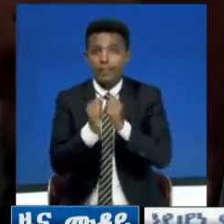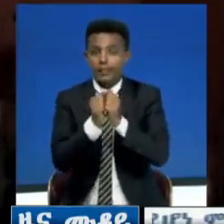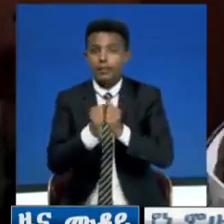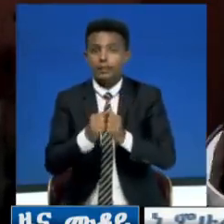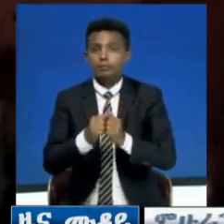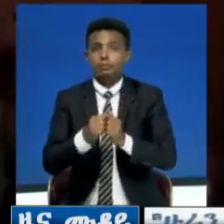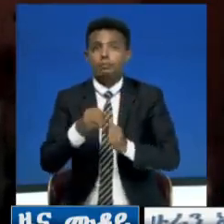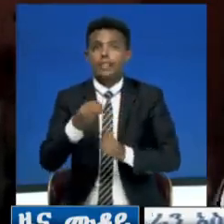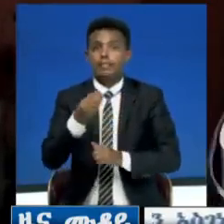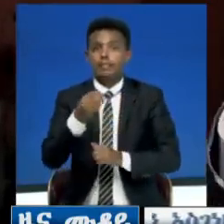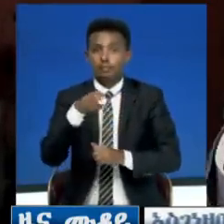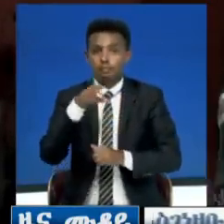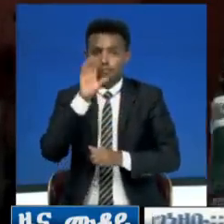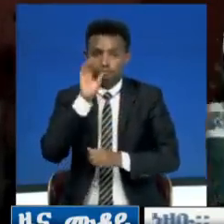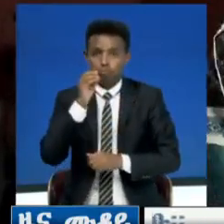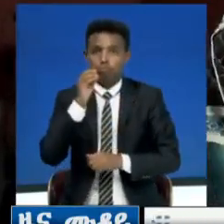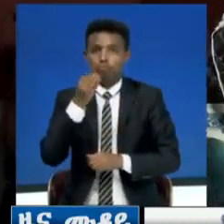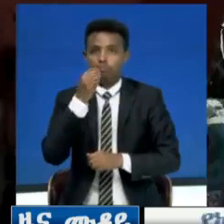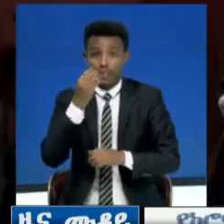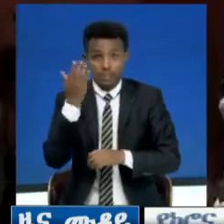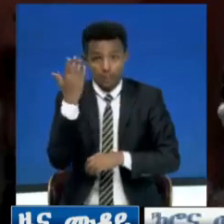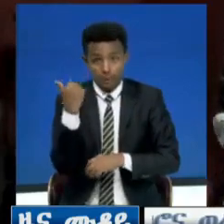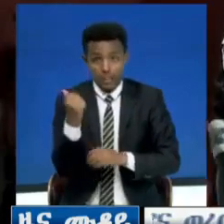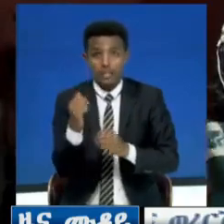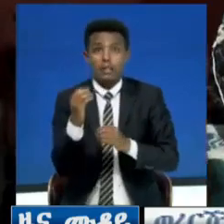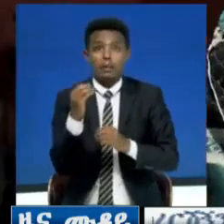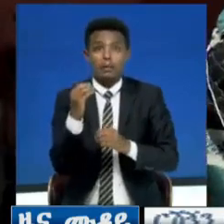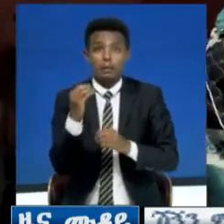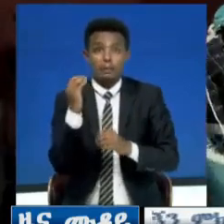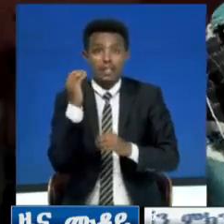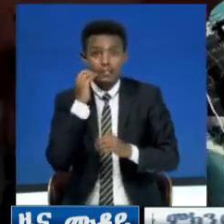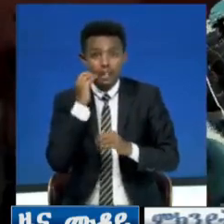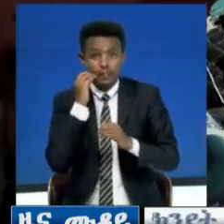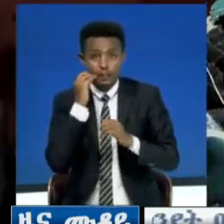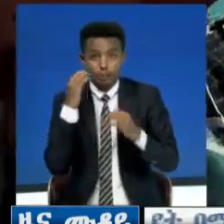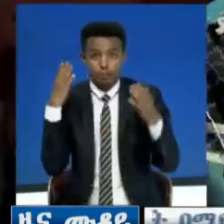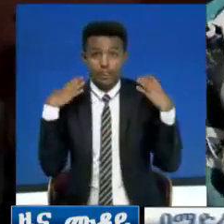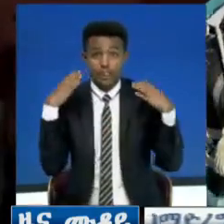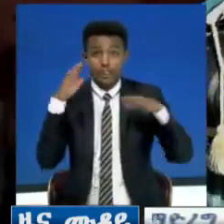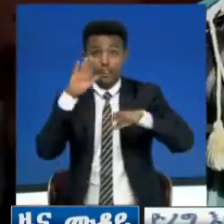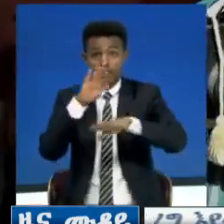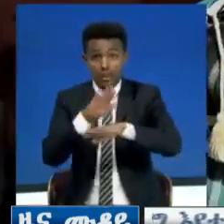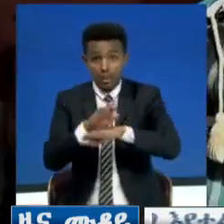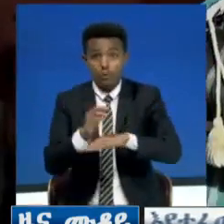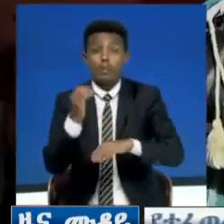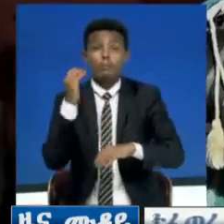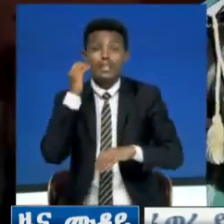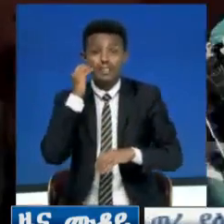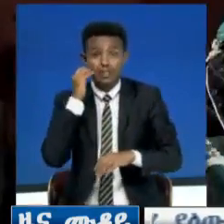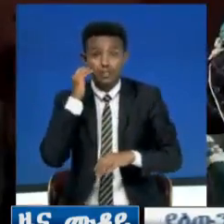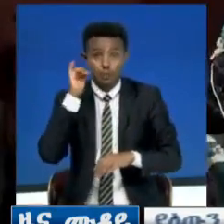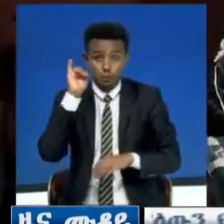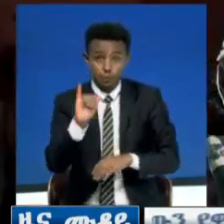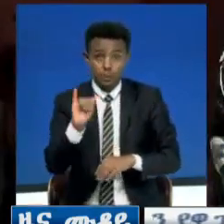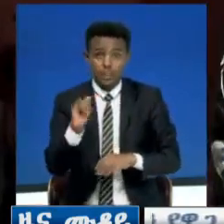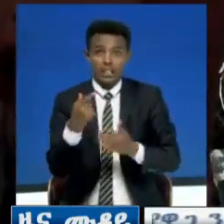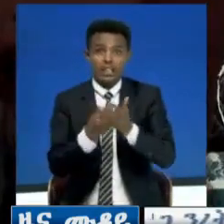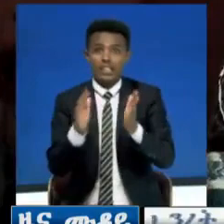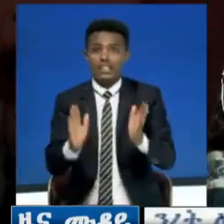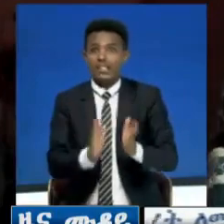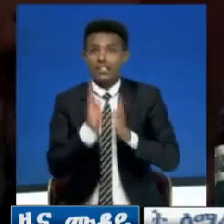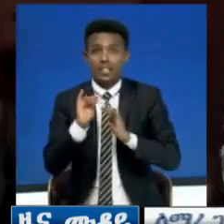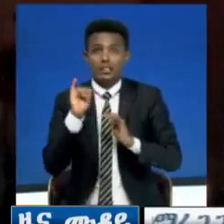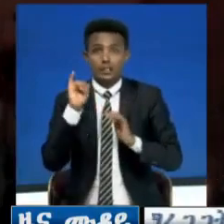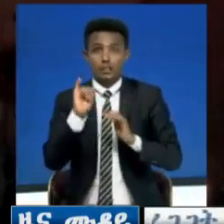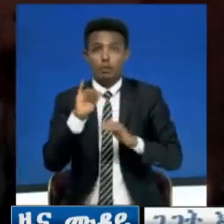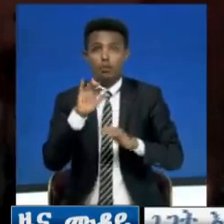አሁን ቤታችሁ ጥሙ፣ ቤታችሁ ስገዱ፣ ቤታችሁ ስለተባል ግን እያዘጋጀን እዛው ልጆቻችን